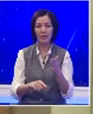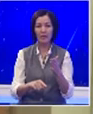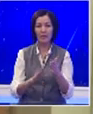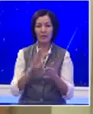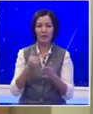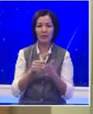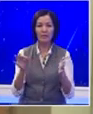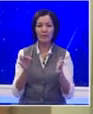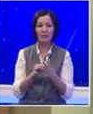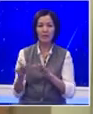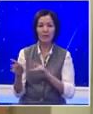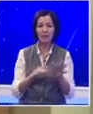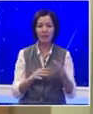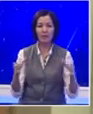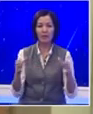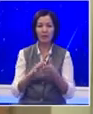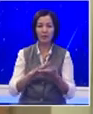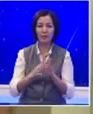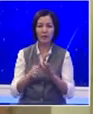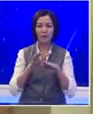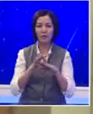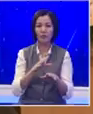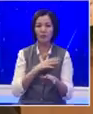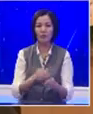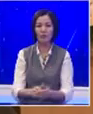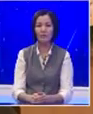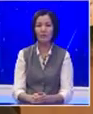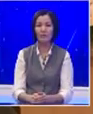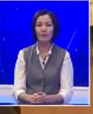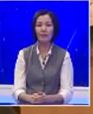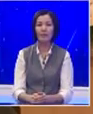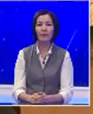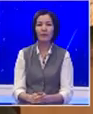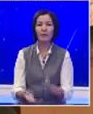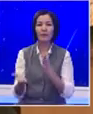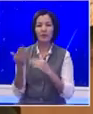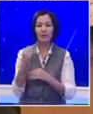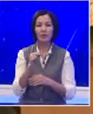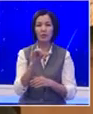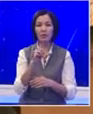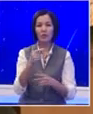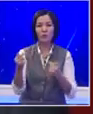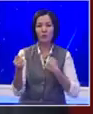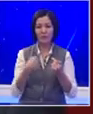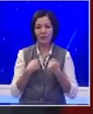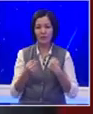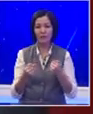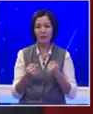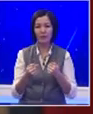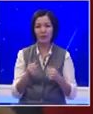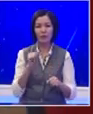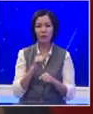тұтып, осындай шараларда ұжыммен келісіп отырып өткізіп жатқан жайымыз бар. Айта кетерлігі, кезінде Чернобыль апатын залалсыздандыруға